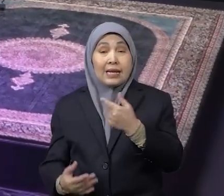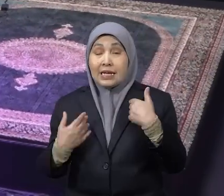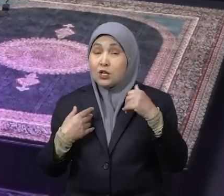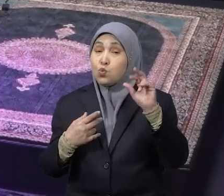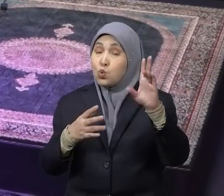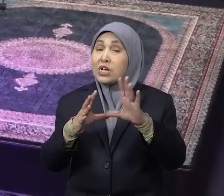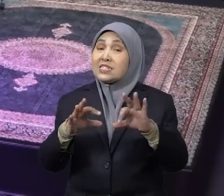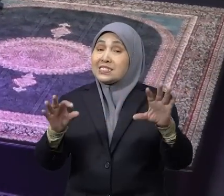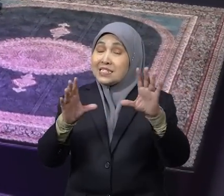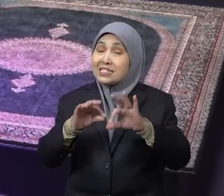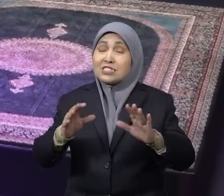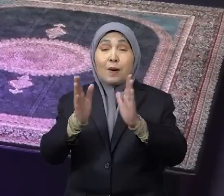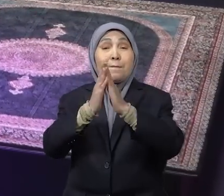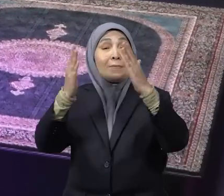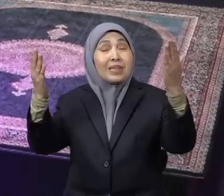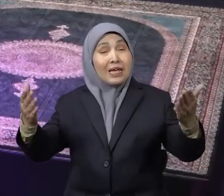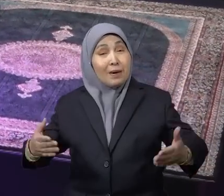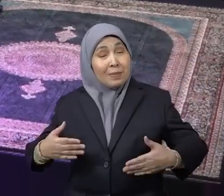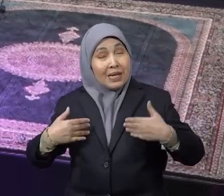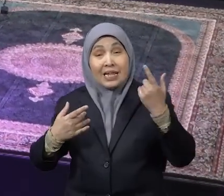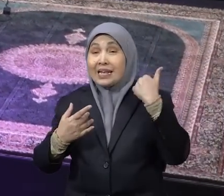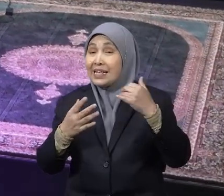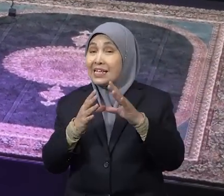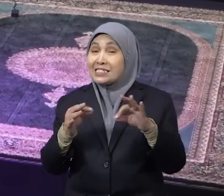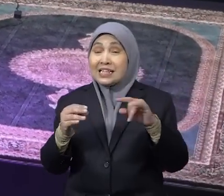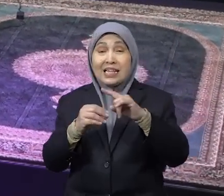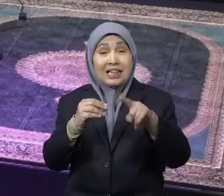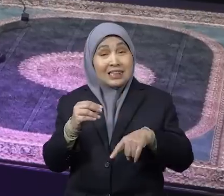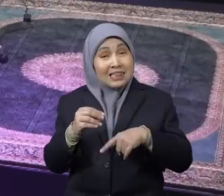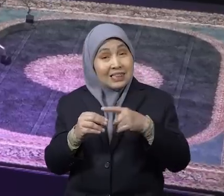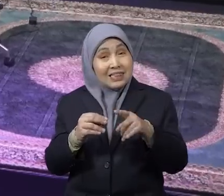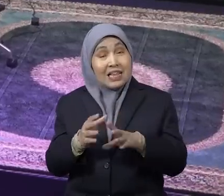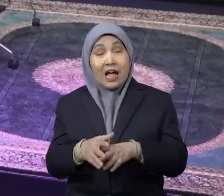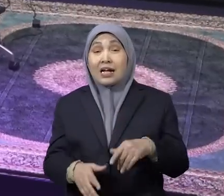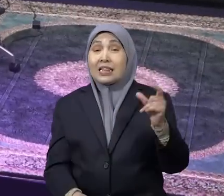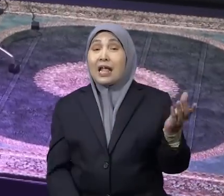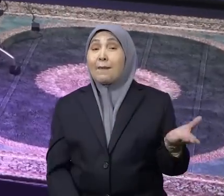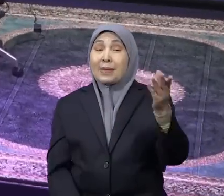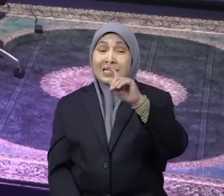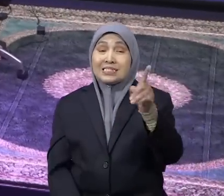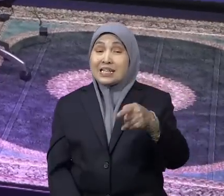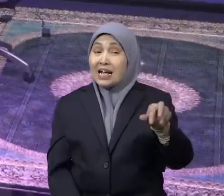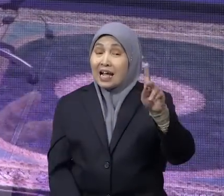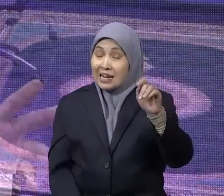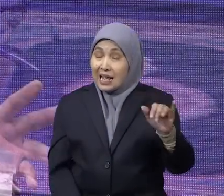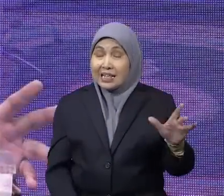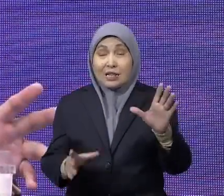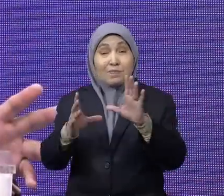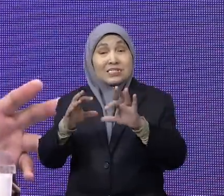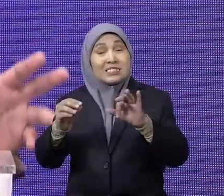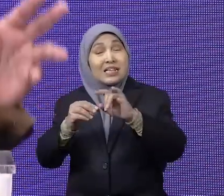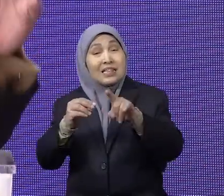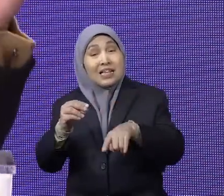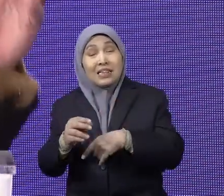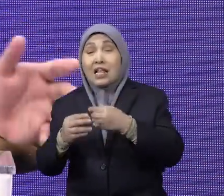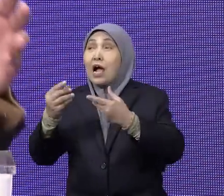dua cerita berita gembira. Kalau tadi kita menceritakan berkenaan tentang Nabi Zakaria. Kita cerita berkenaan